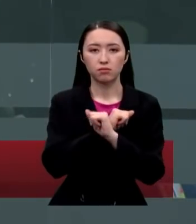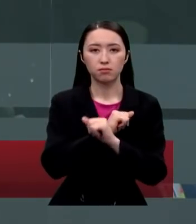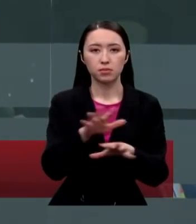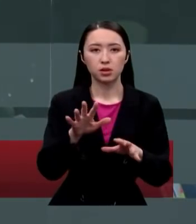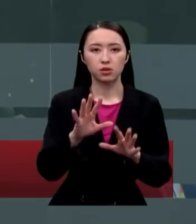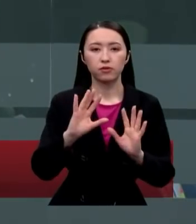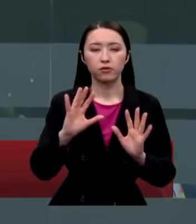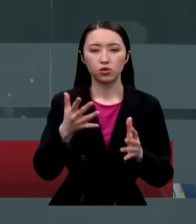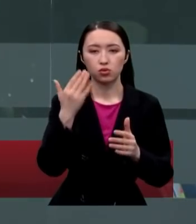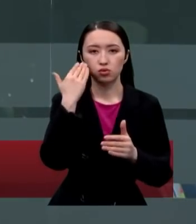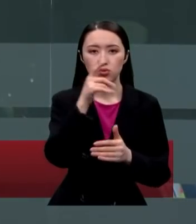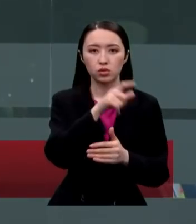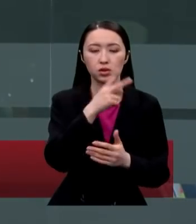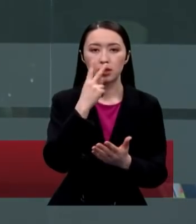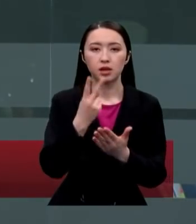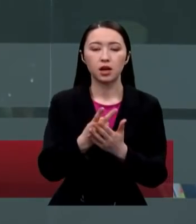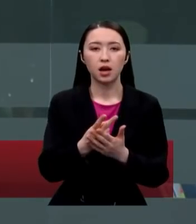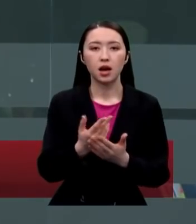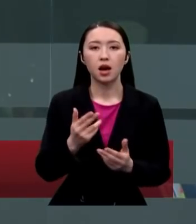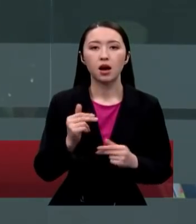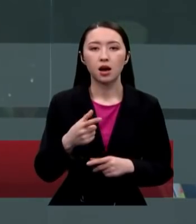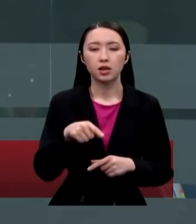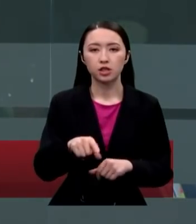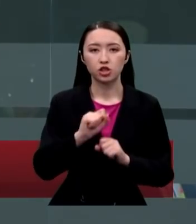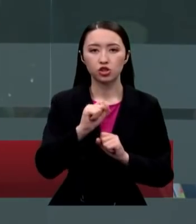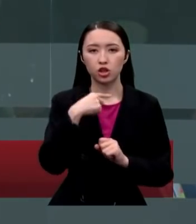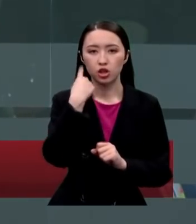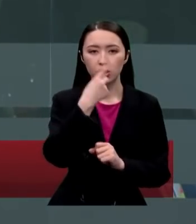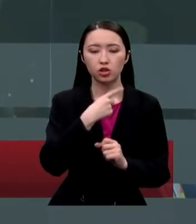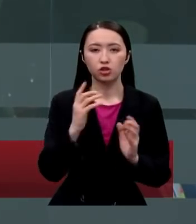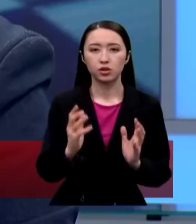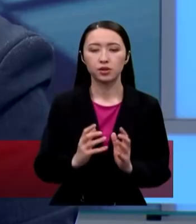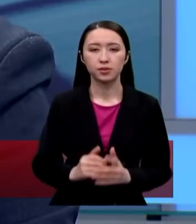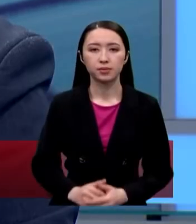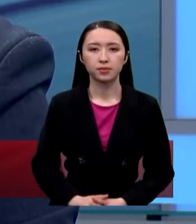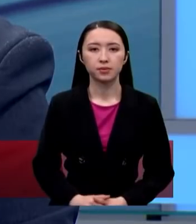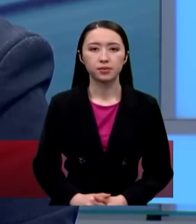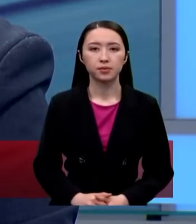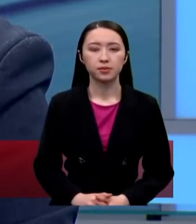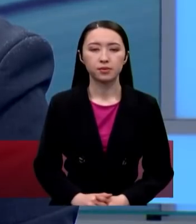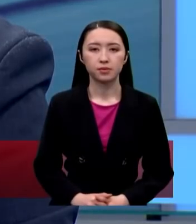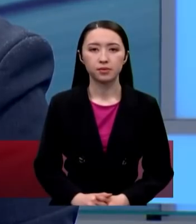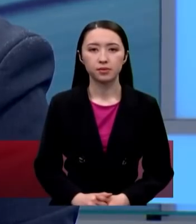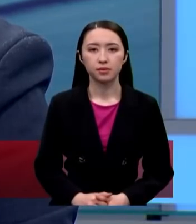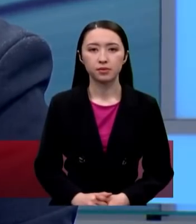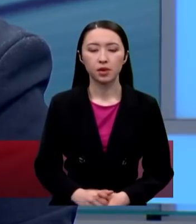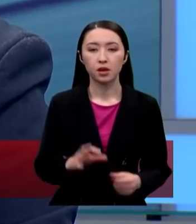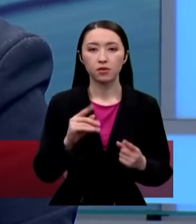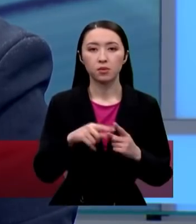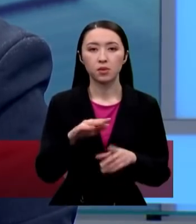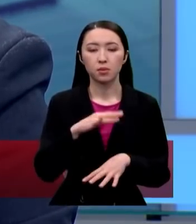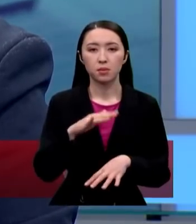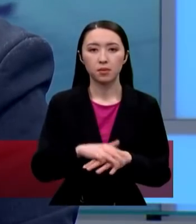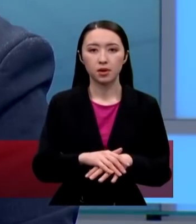Можете прокомментировать этот момент, и как вот здесь защищены личные данные? Ну, во-первых, банки на своей стороне